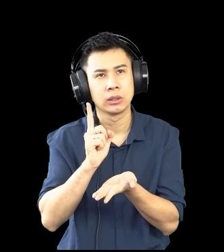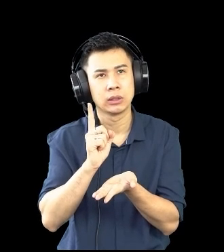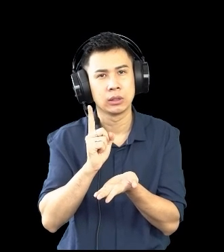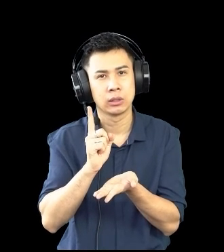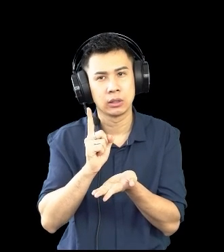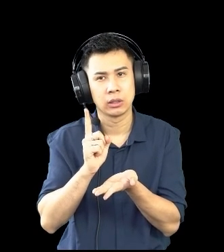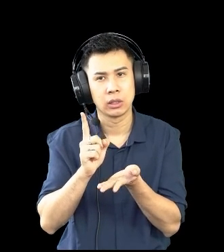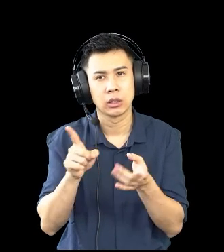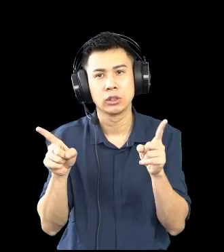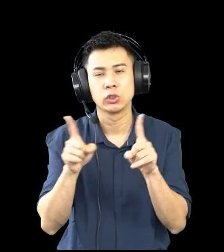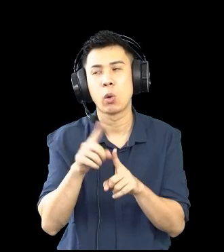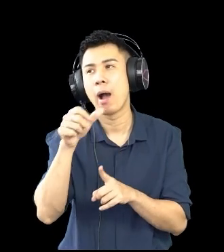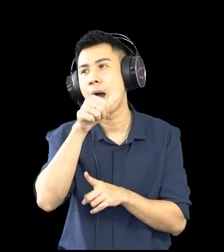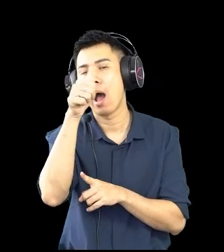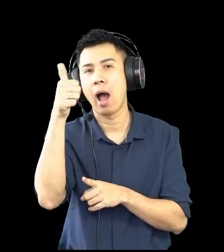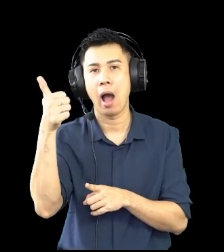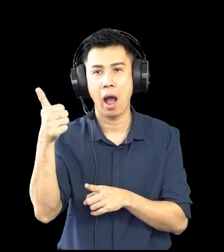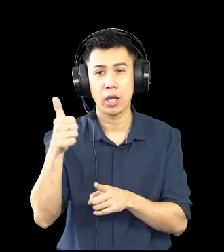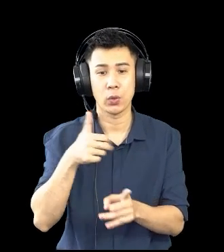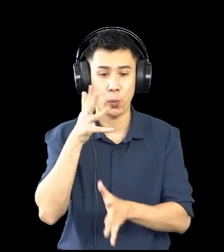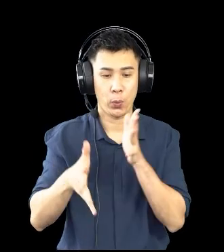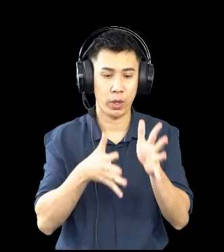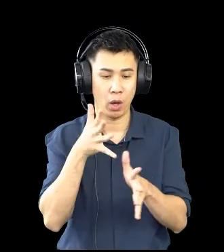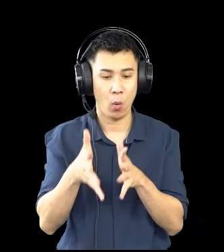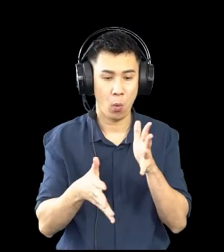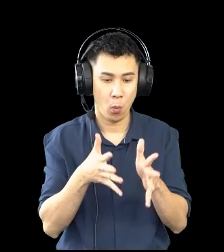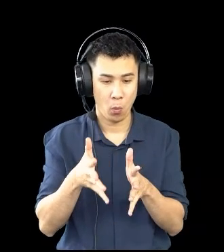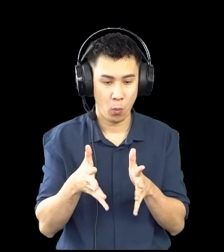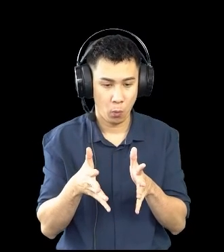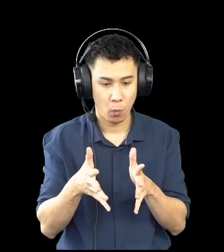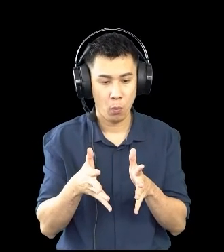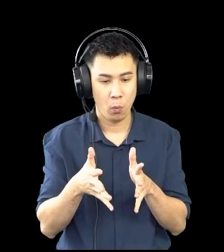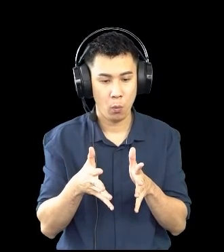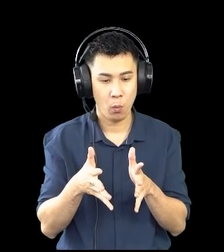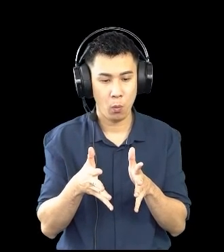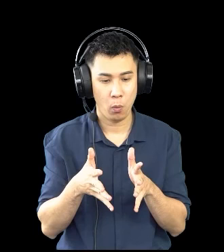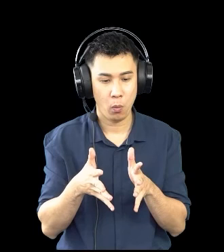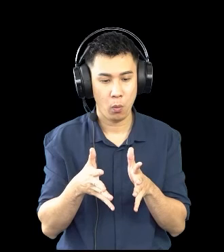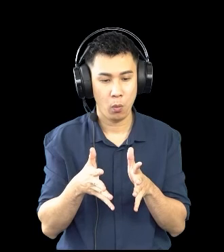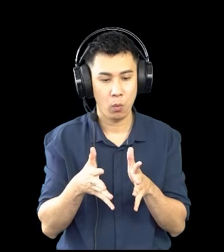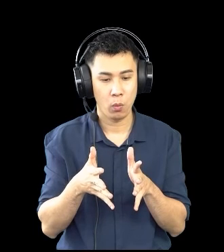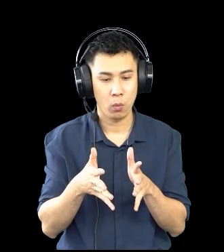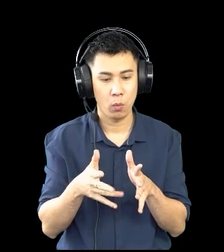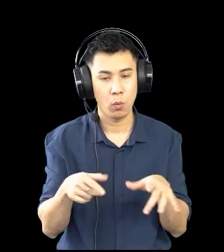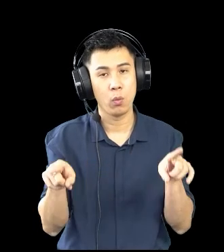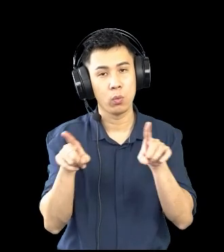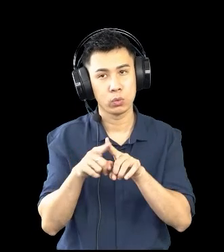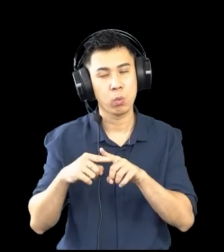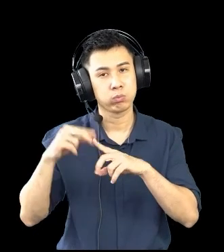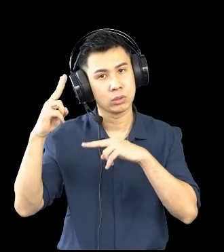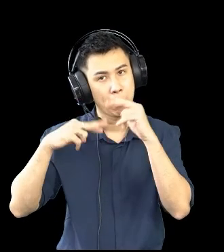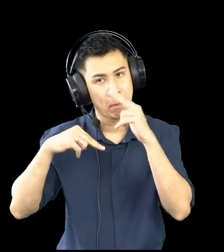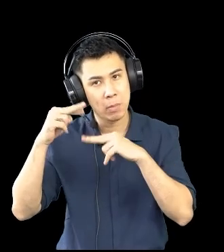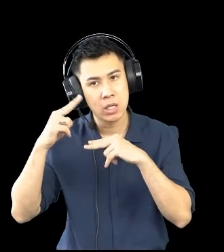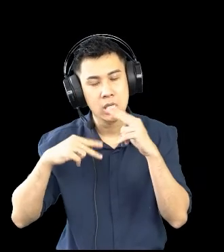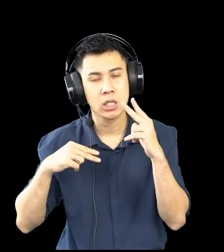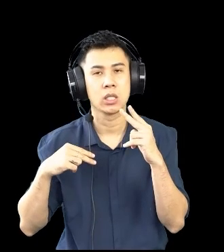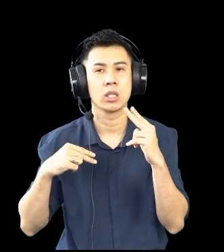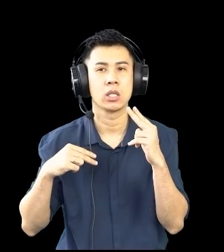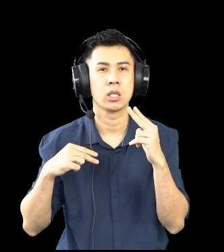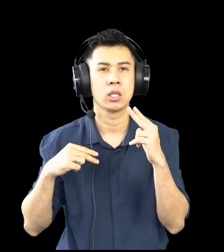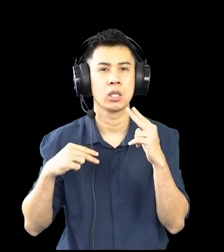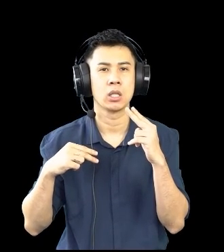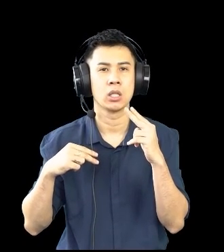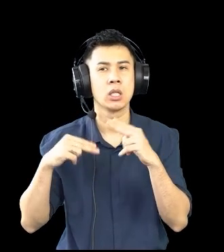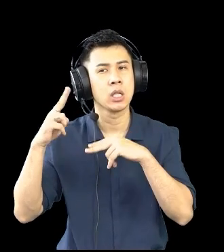bọn em sẽ nhờ những cái bạn ngôn ngữ, những cái bạn mà chuyên làm việc với những cái em tâm lý, những cái em